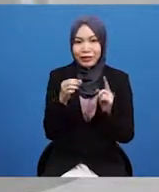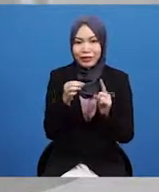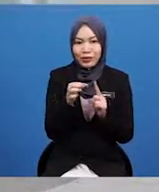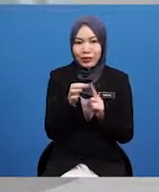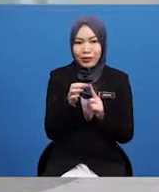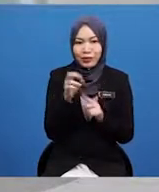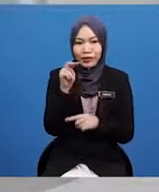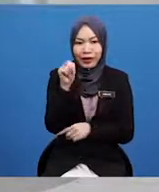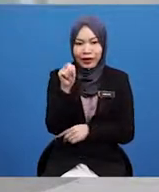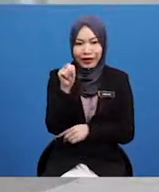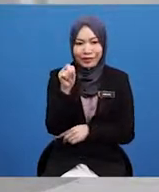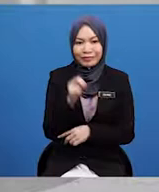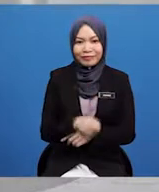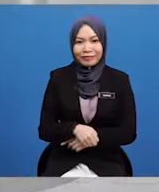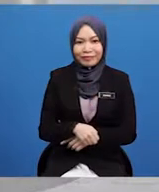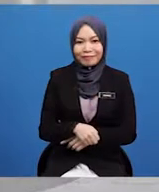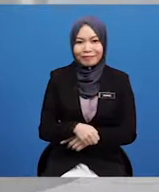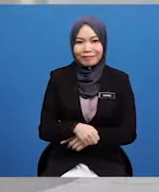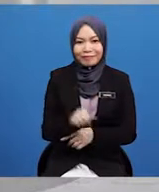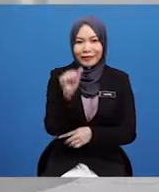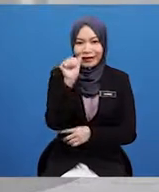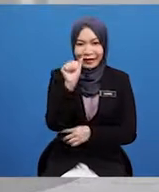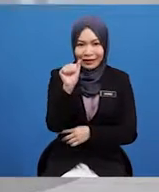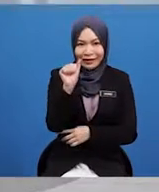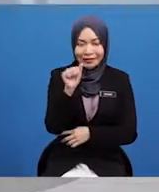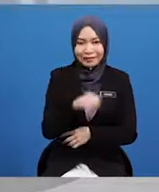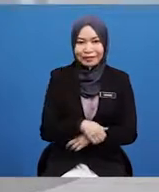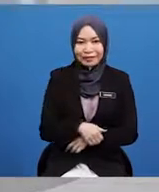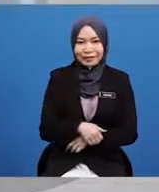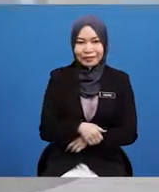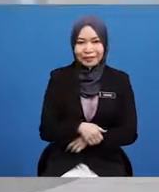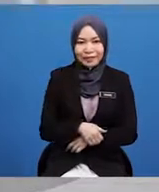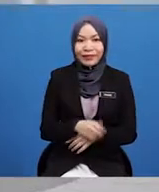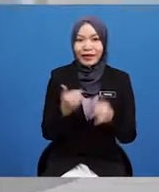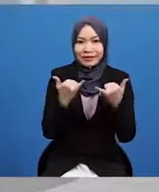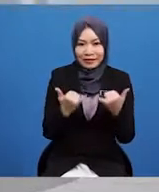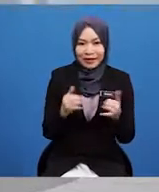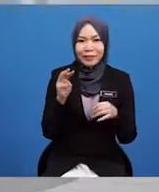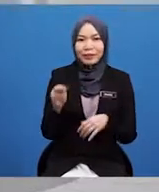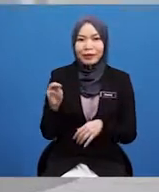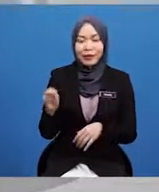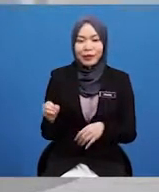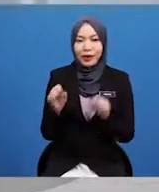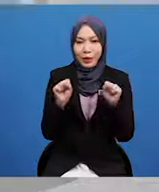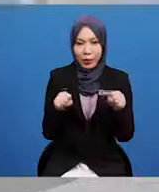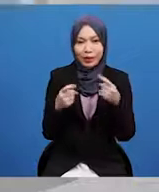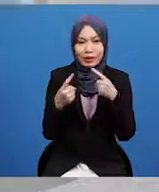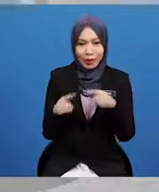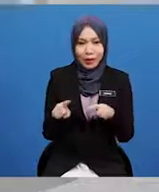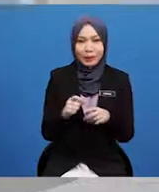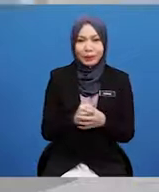Lagi? Huruf A. Bagus! Ada dua huruf A. Sekarang, murid-murid boleh teka perkataan